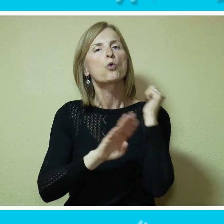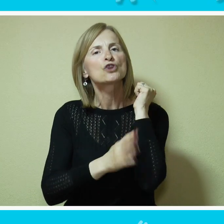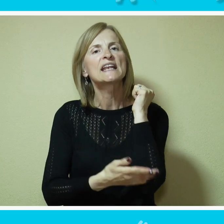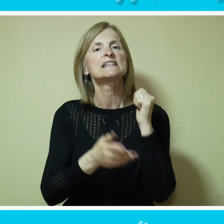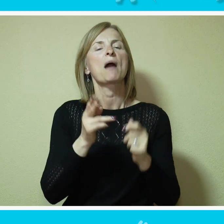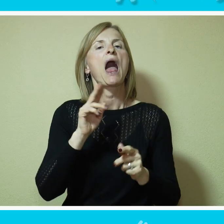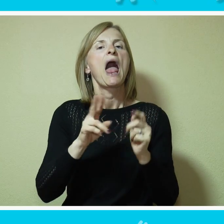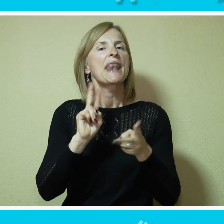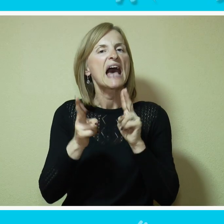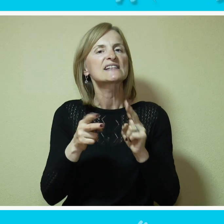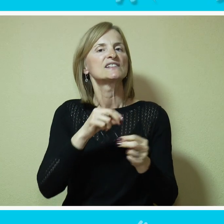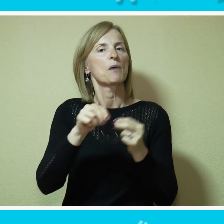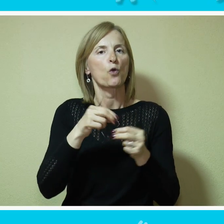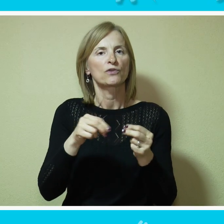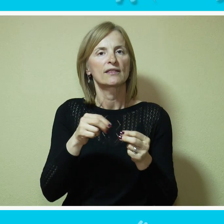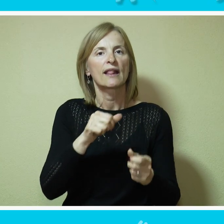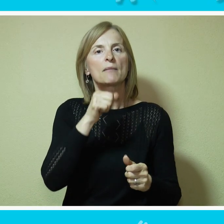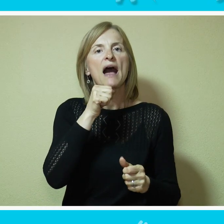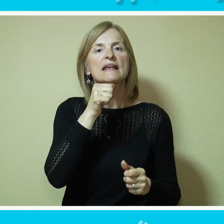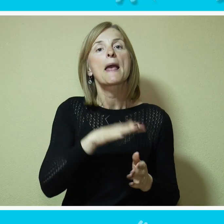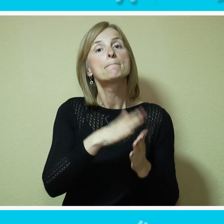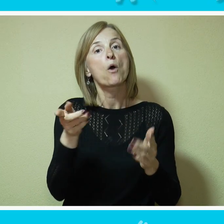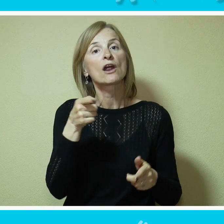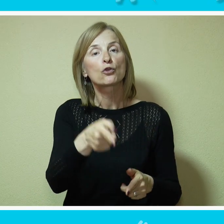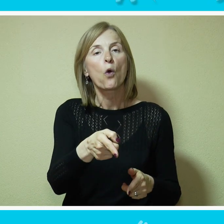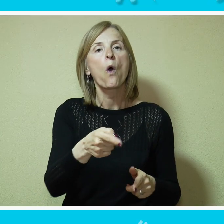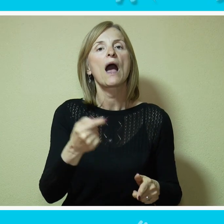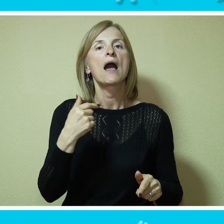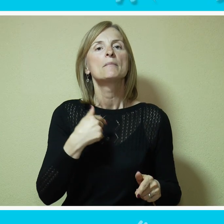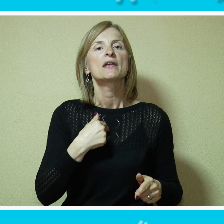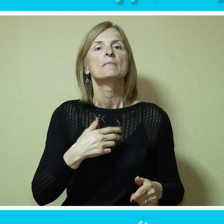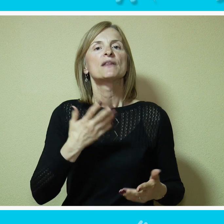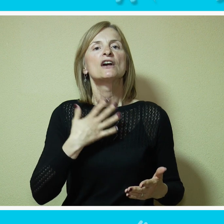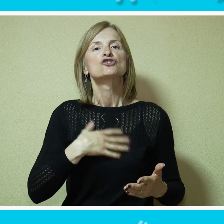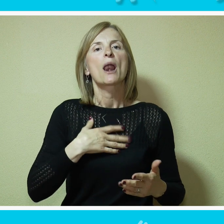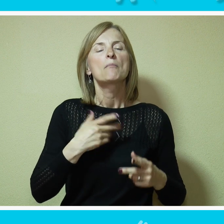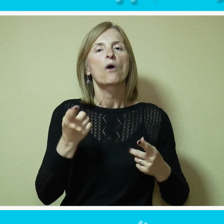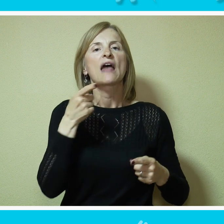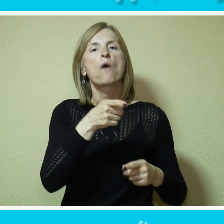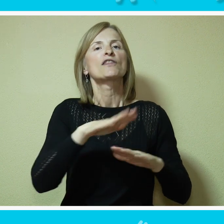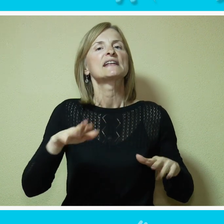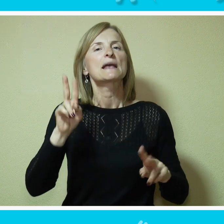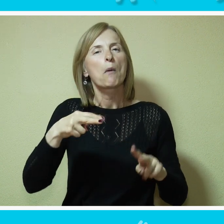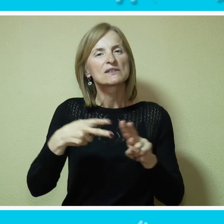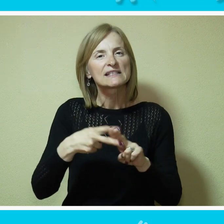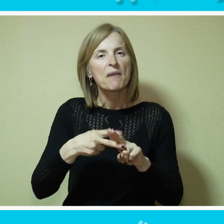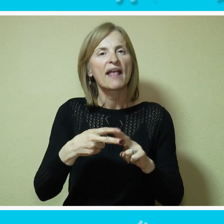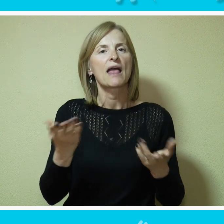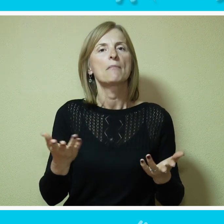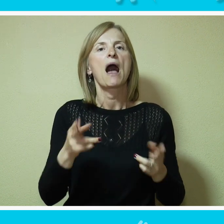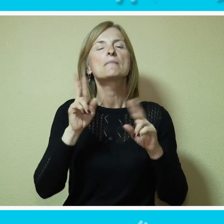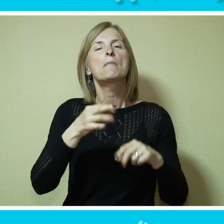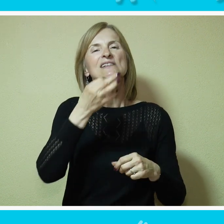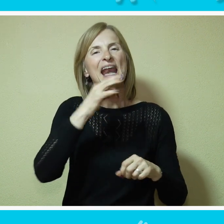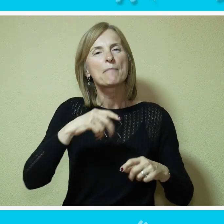i nastavnicima, tako da pored osoba sa autizmom imamo druge vrste smetnji, specifičnih smetnji,